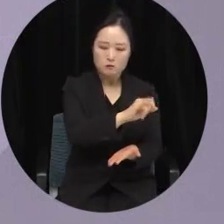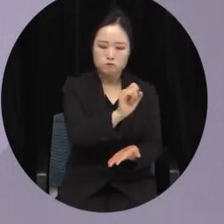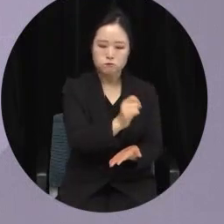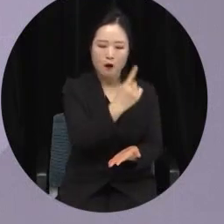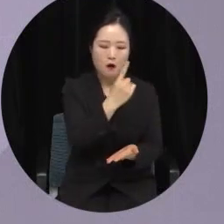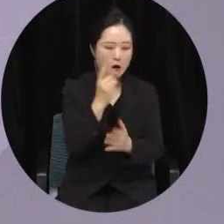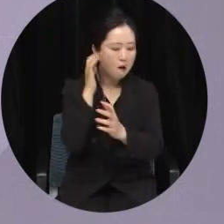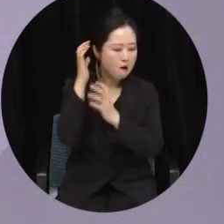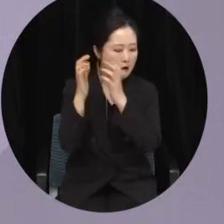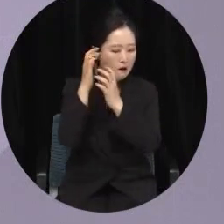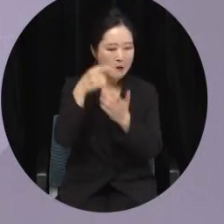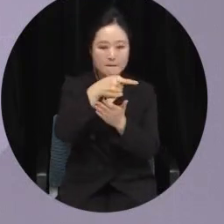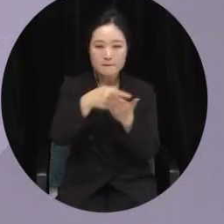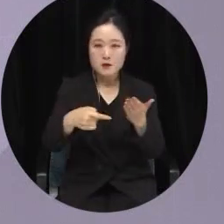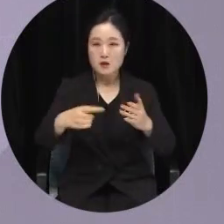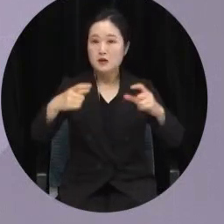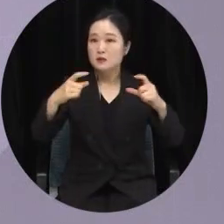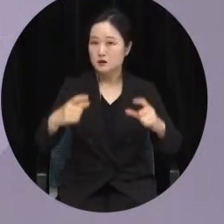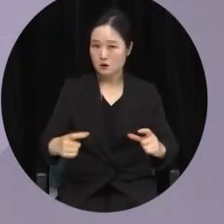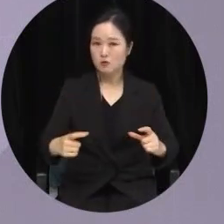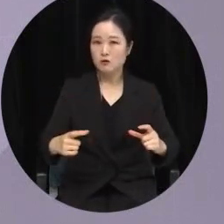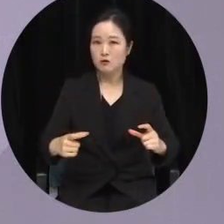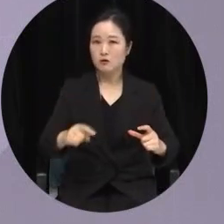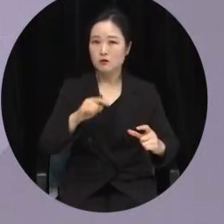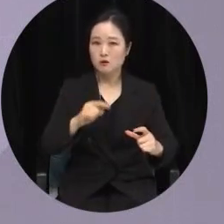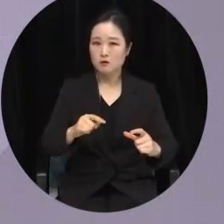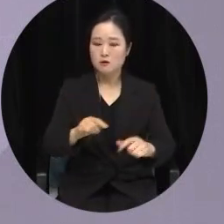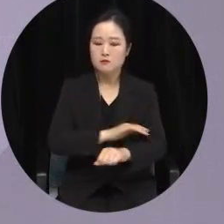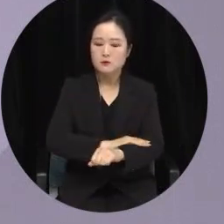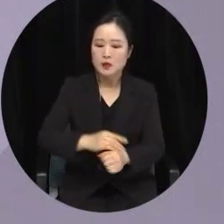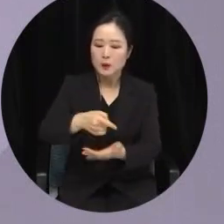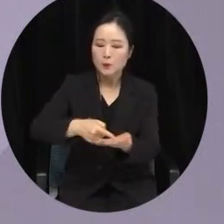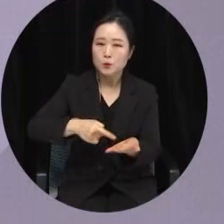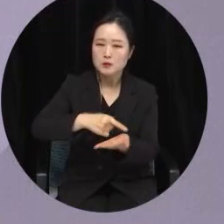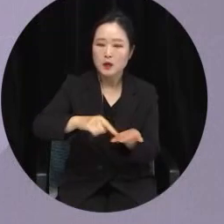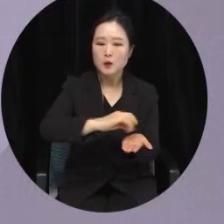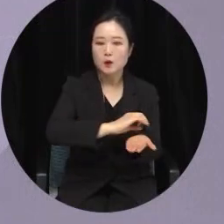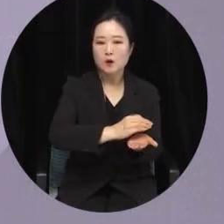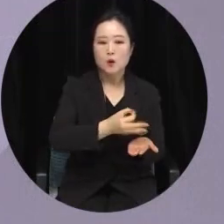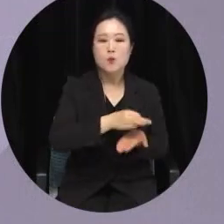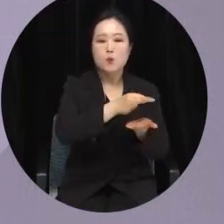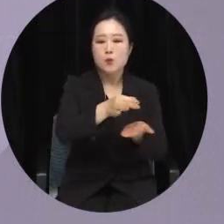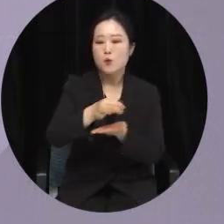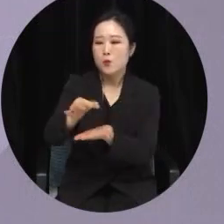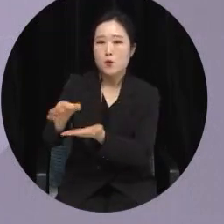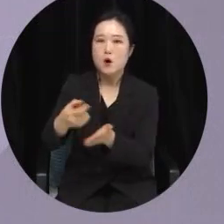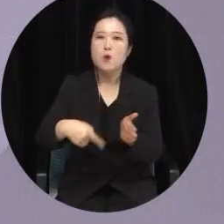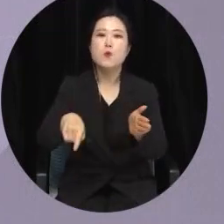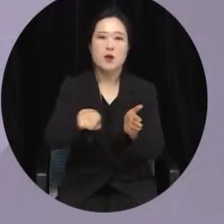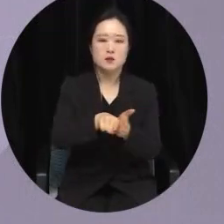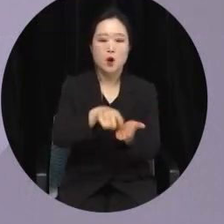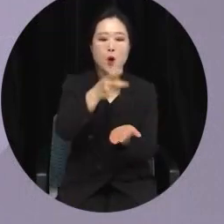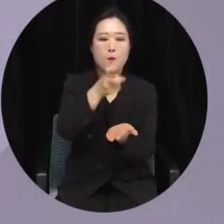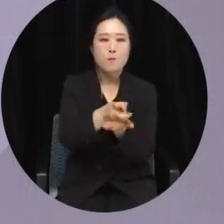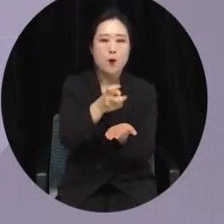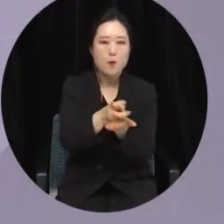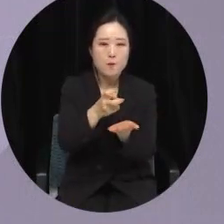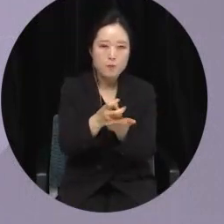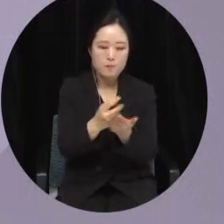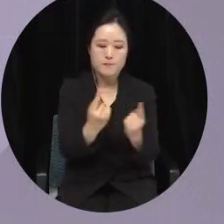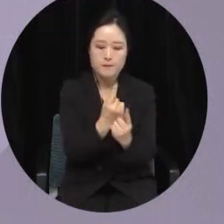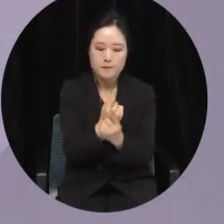피해를 보다 그 정당하게 보상받을수록 법과 제도를 강화시켜 나가겠다는 말씀을 드리겠습니다.